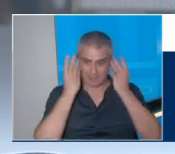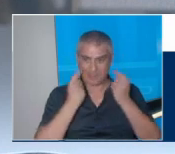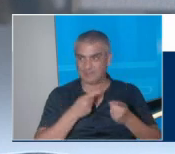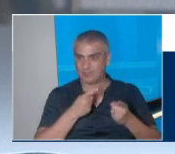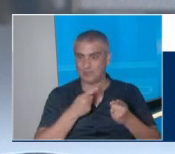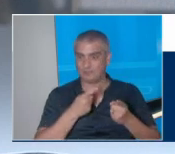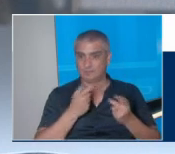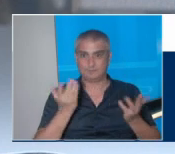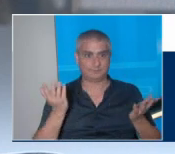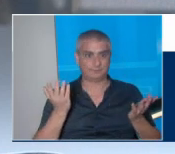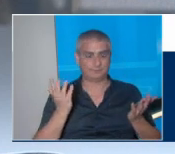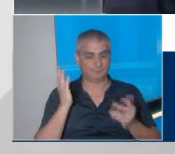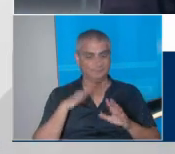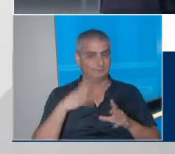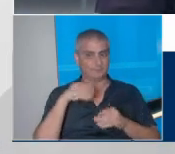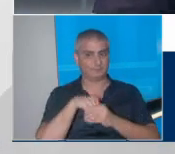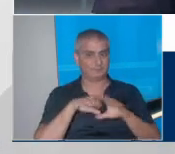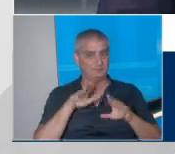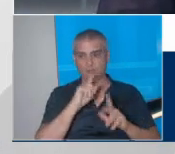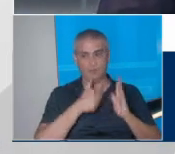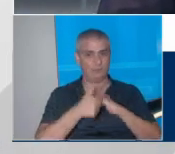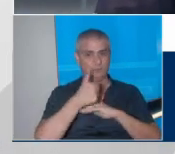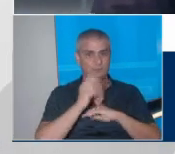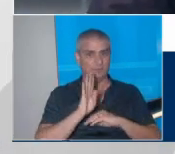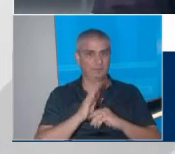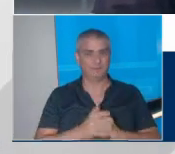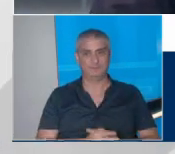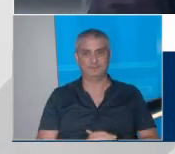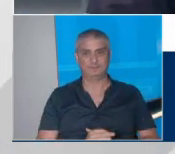החרדיות ילכו לממשלה שהיא לא בראשות בנימין נתניהו?